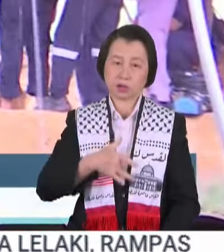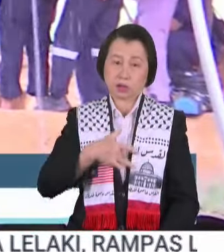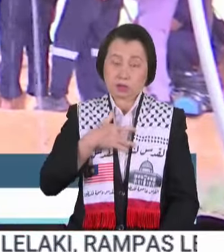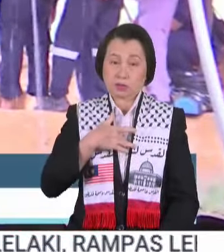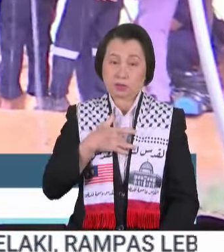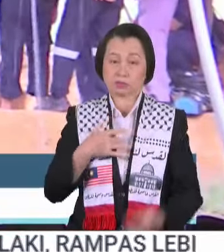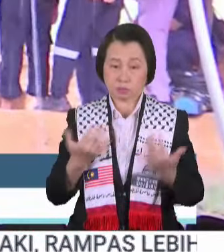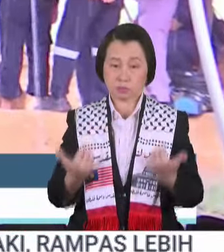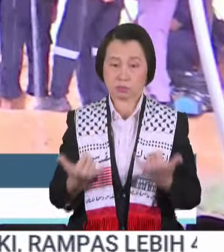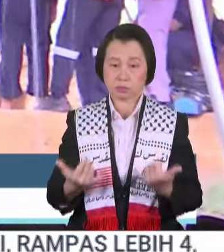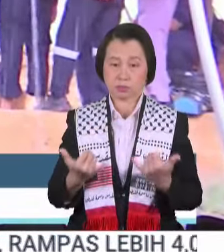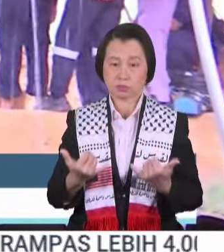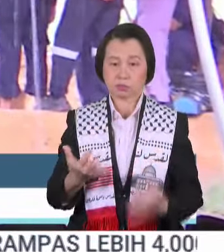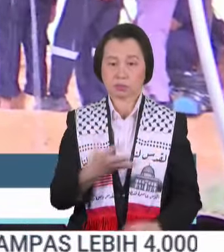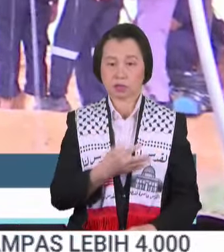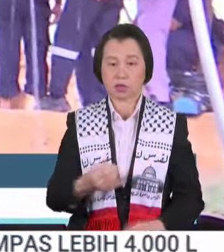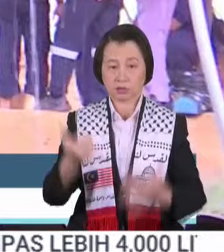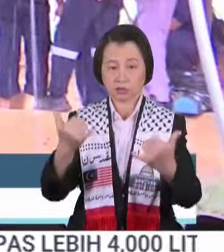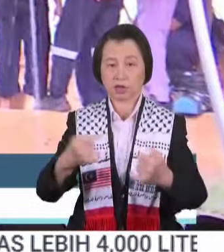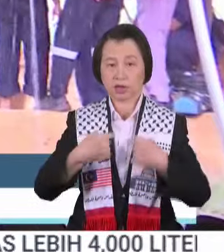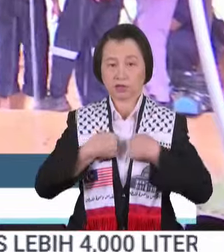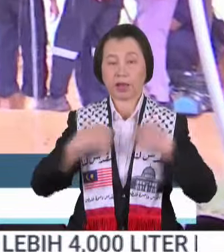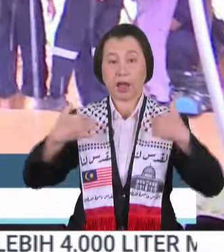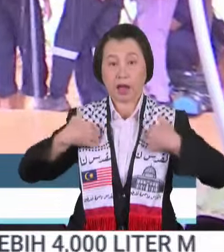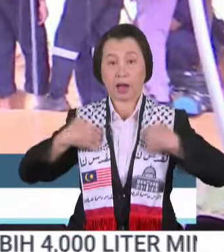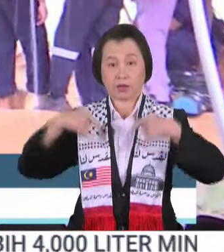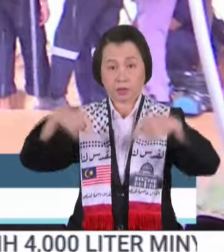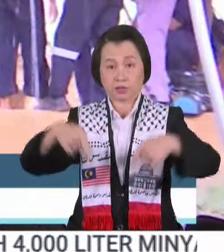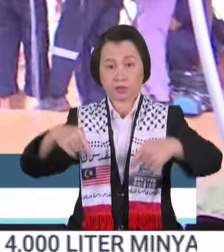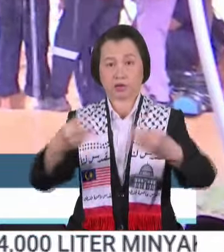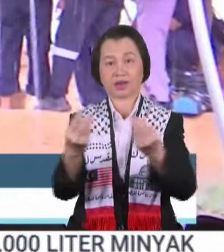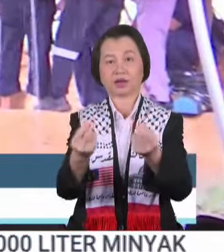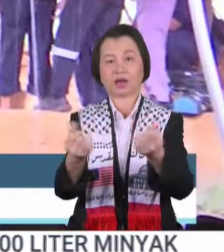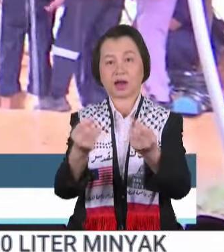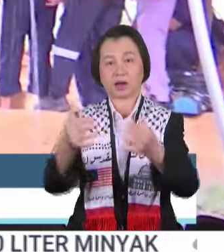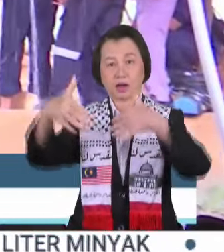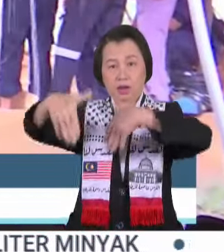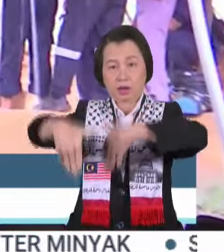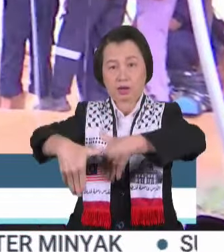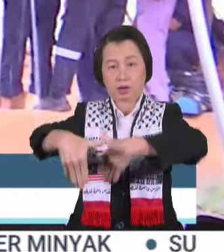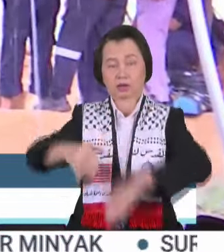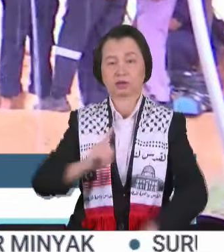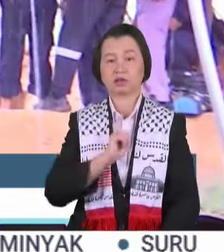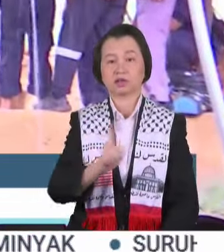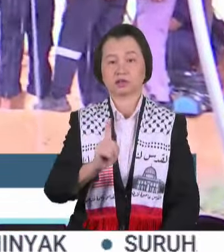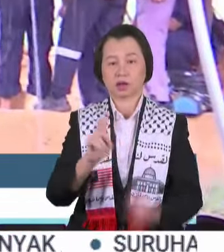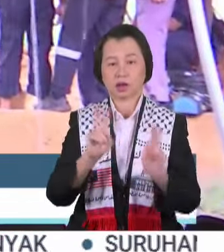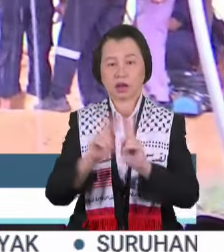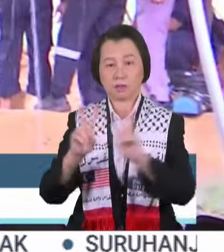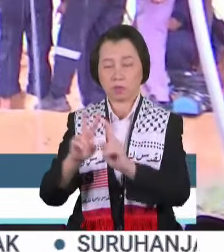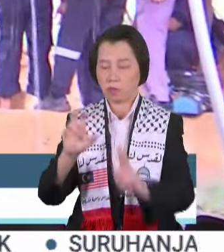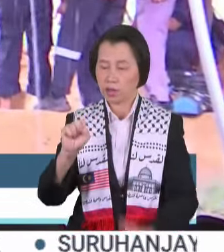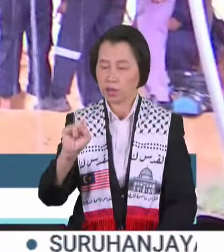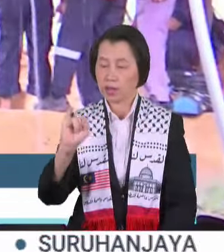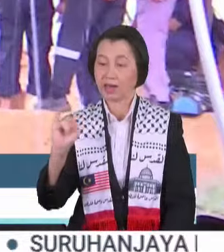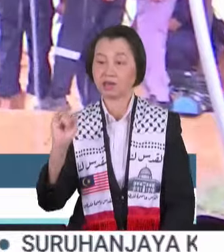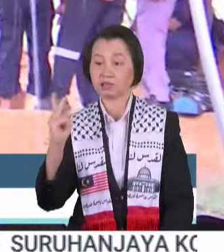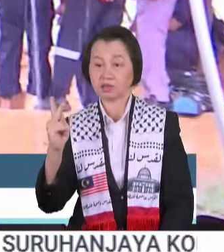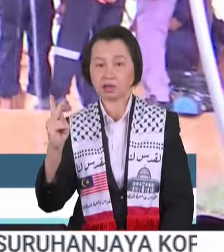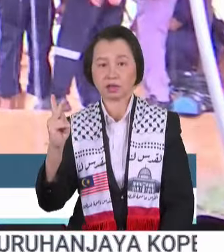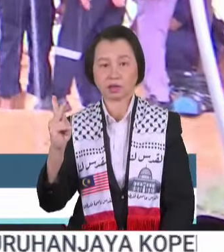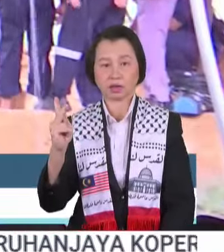ketika ini. Dan ketika ini saya berada di tanah perkuburan Islam Kampung Sik Dalam di